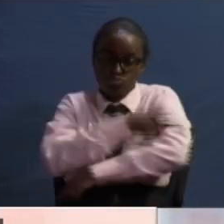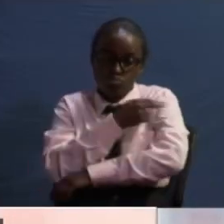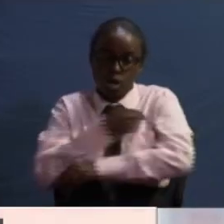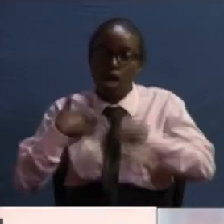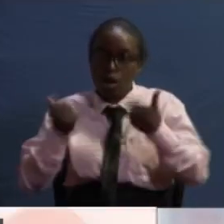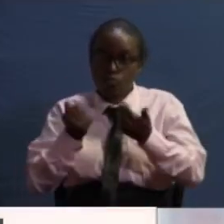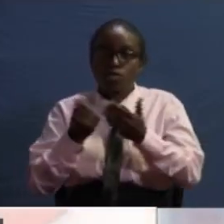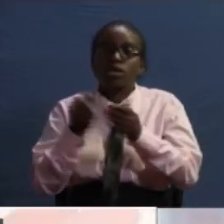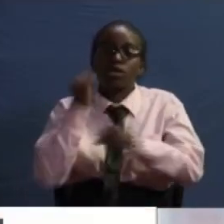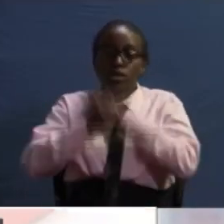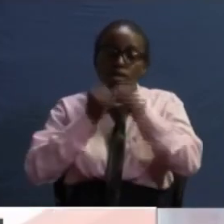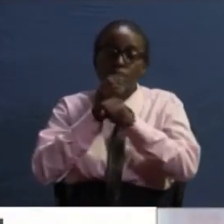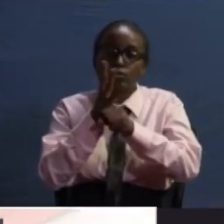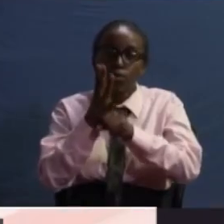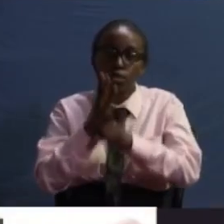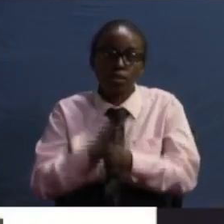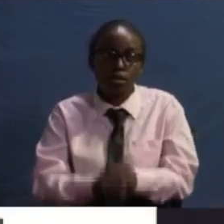mwaka wake wa 4.